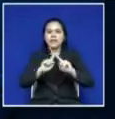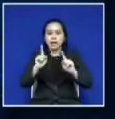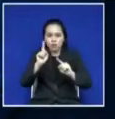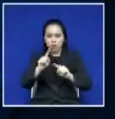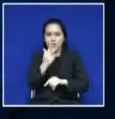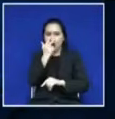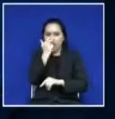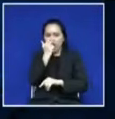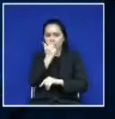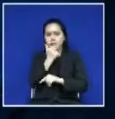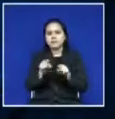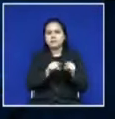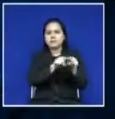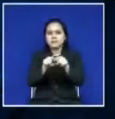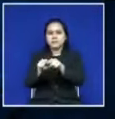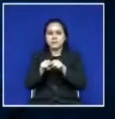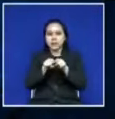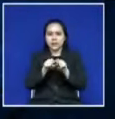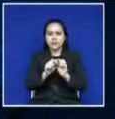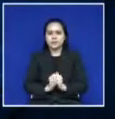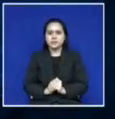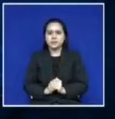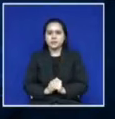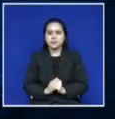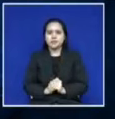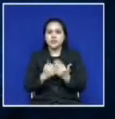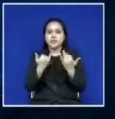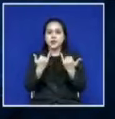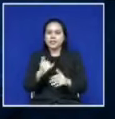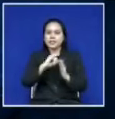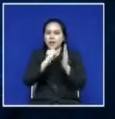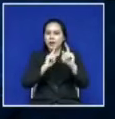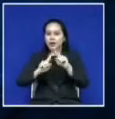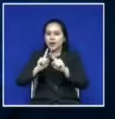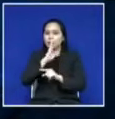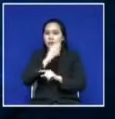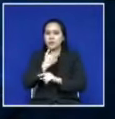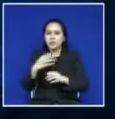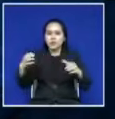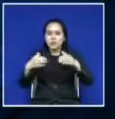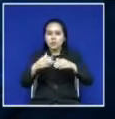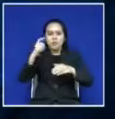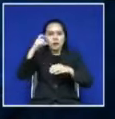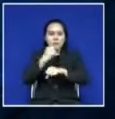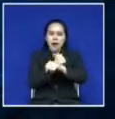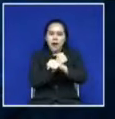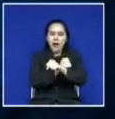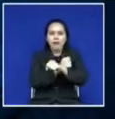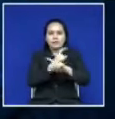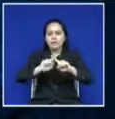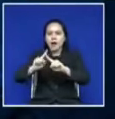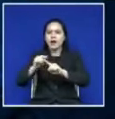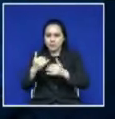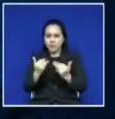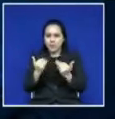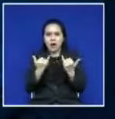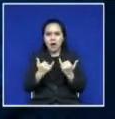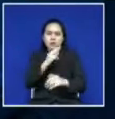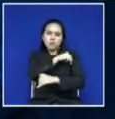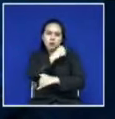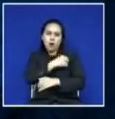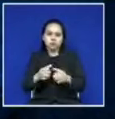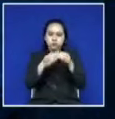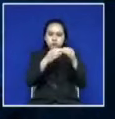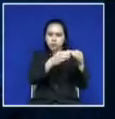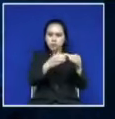ไปในจังหวัดที่มีลักษณะเดียวกันแบบนี้มีแรงงานมากเป็นกลุ่มๆเราจะเข้าไปรีบทำ active finding จะไม่ให้เกิดเหตุการณ์แบบนี้เกิดขึ้นมา